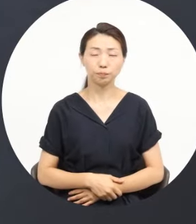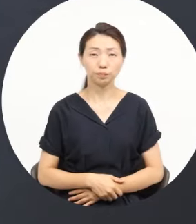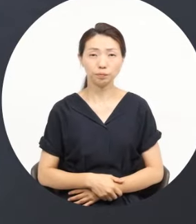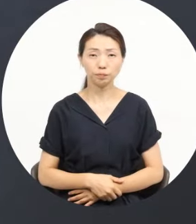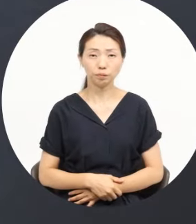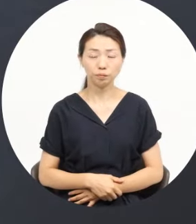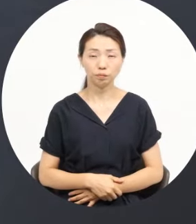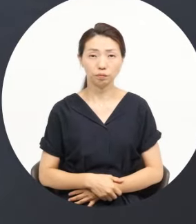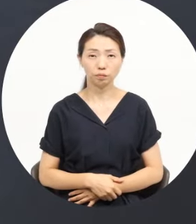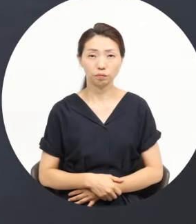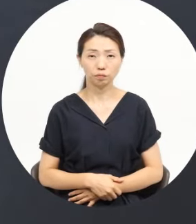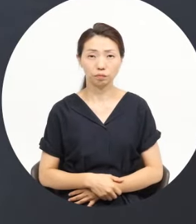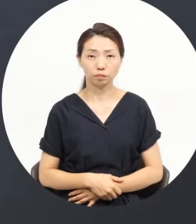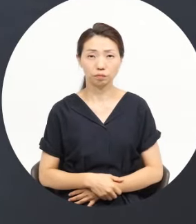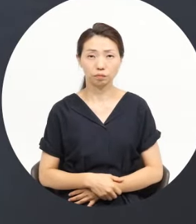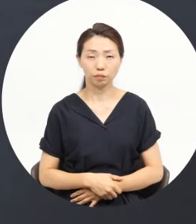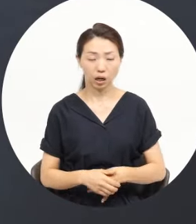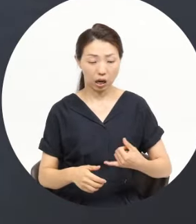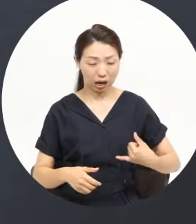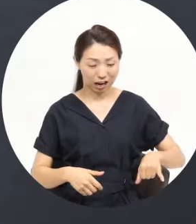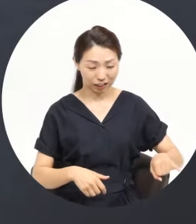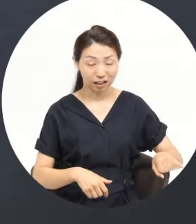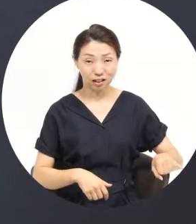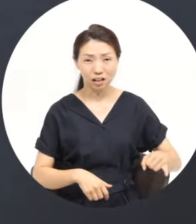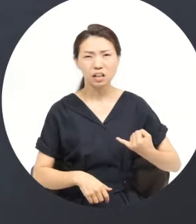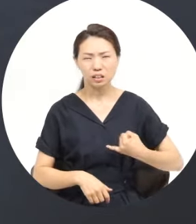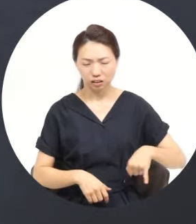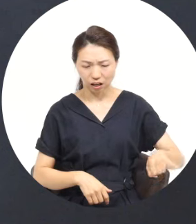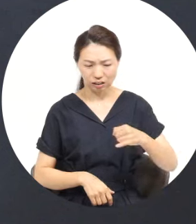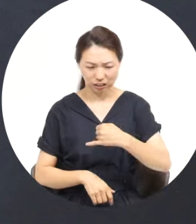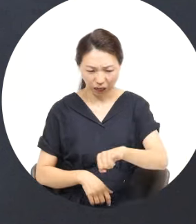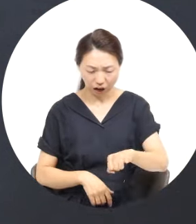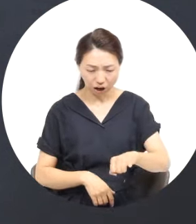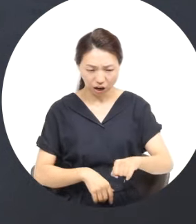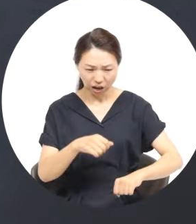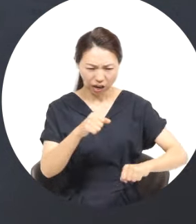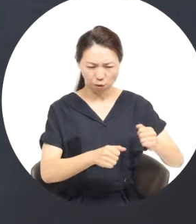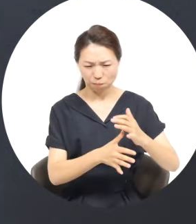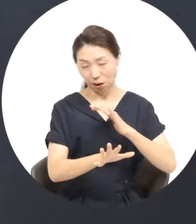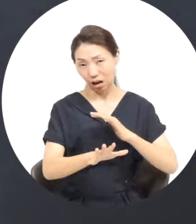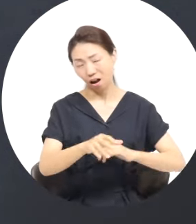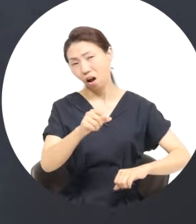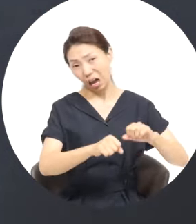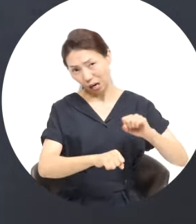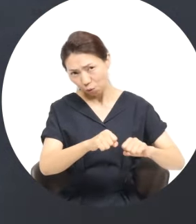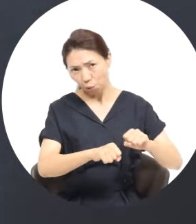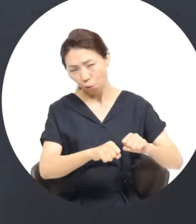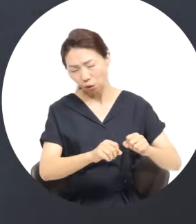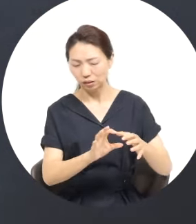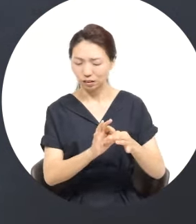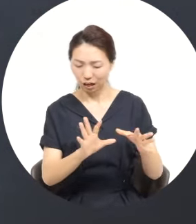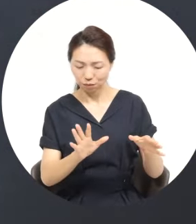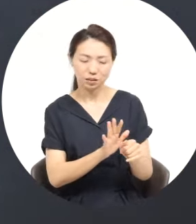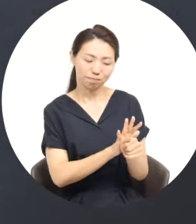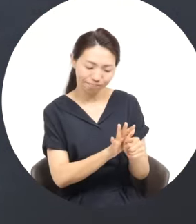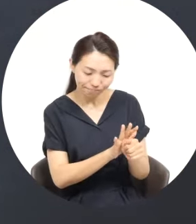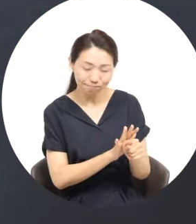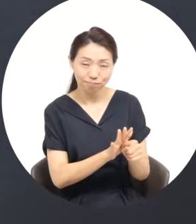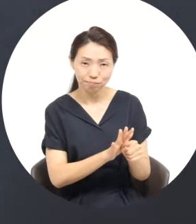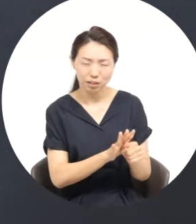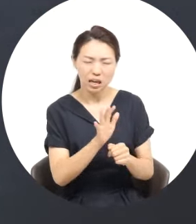아이가 어떻게 하든지 다 그것을 내가 수용할 정도로 돼야 그래도 그거를 한 10년은